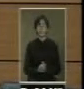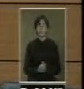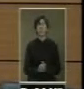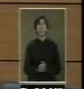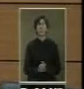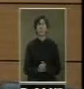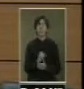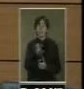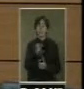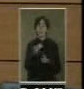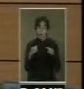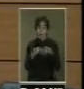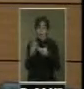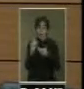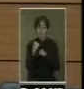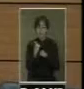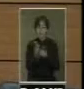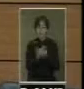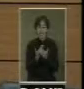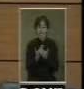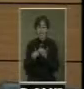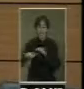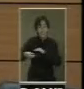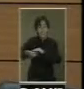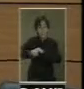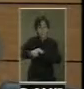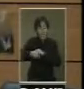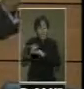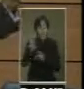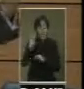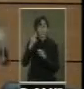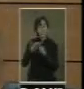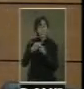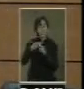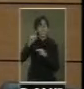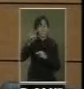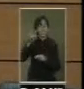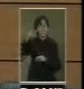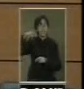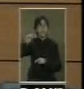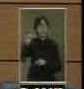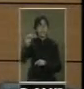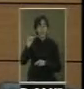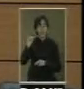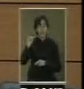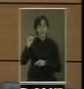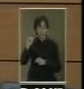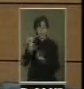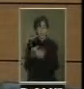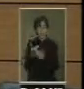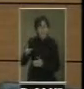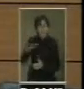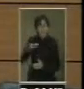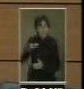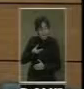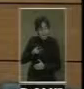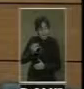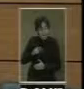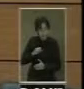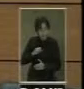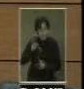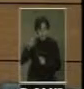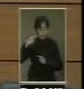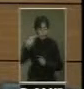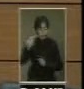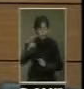ที่เอ่ยว่าพรรคประชาธิปัตย์ไปรับเงินบริษัท TPI โพลีนที่เขาเอ่ยเมื่อสักครู่นี่ครับและผ่านคุณสุพั